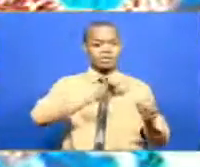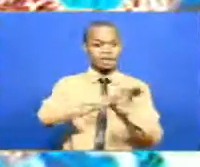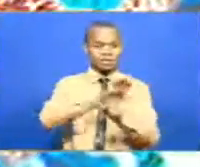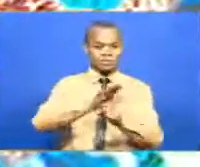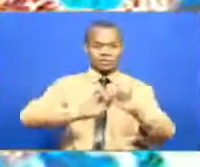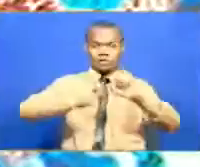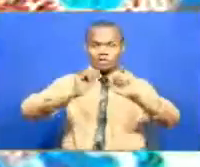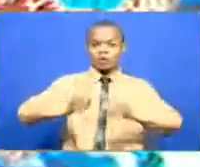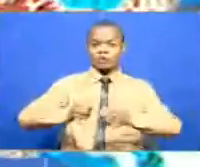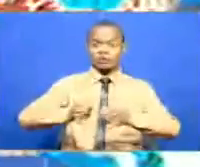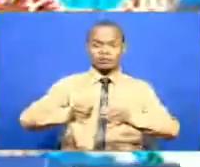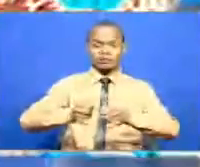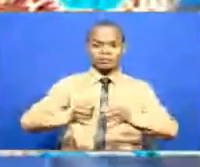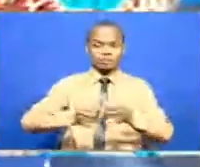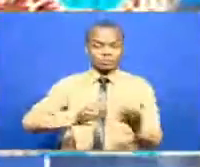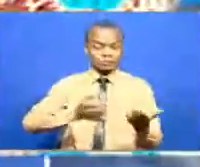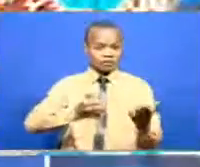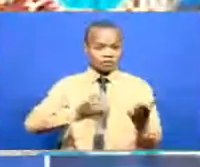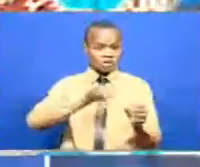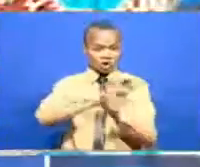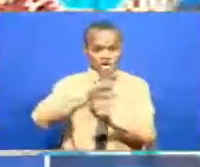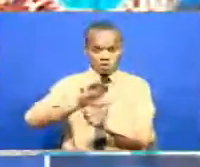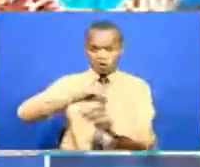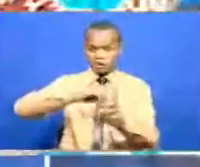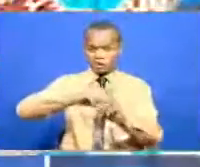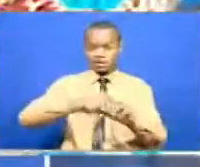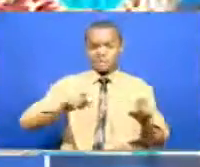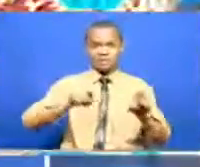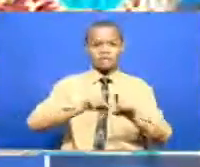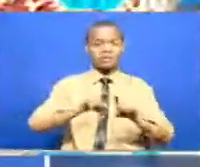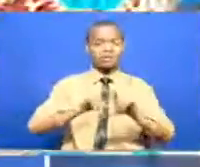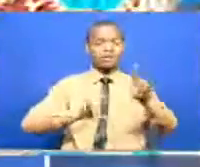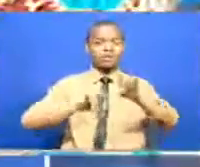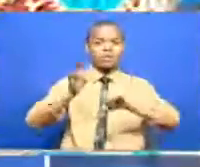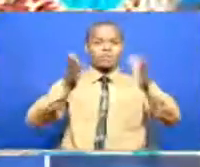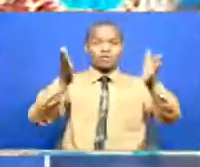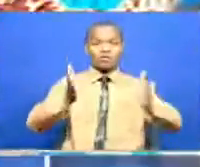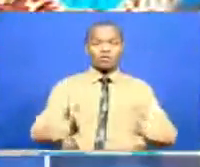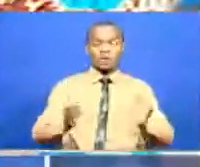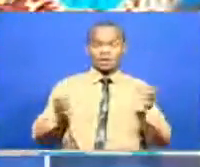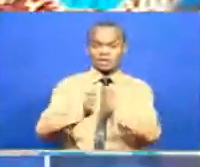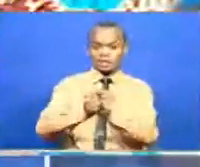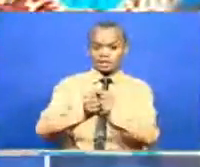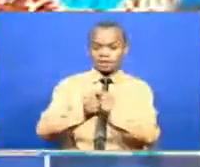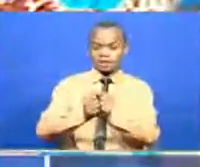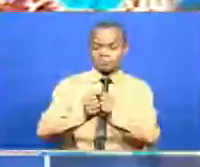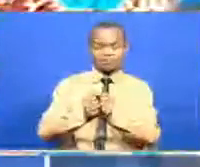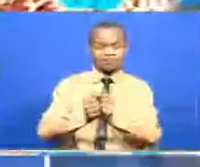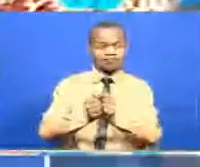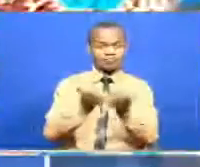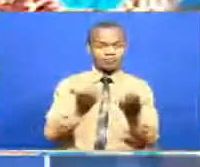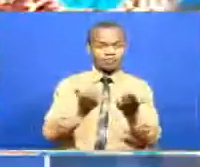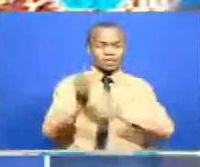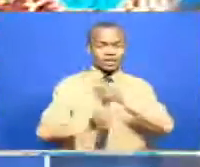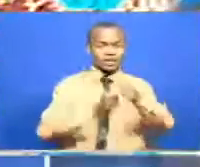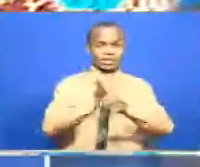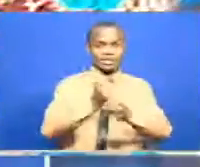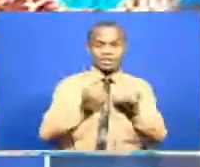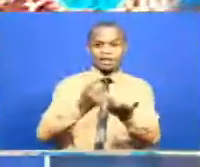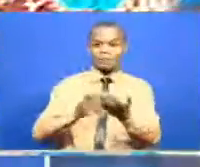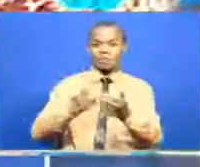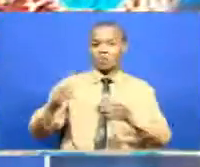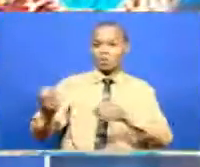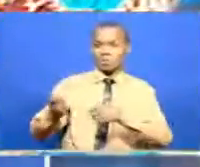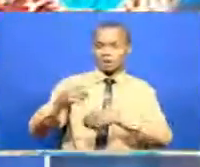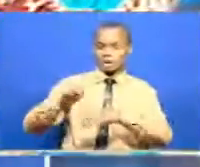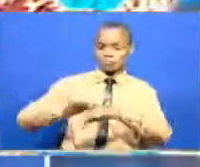wanajumuisha Wakenya 657 na raia 10 wa kigeni wa umri wa kati ya mwezi mmoja na miaka 92.